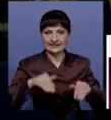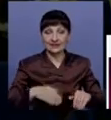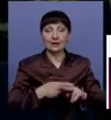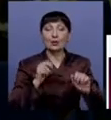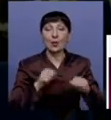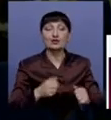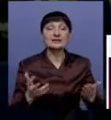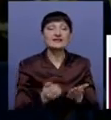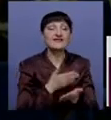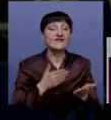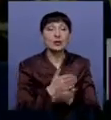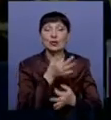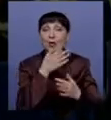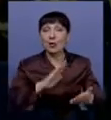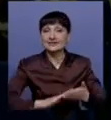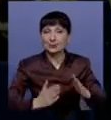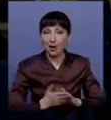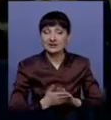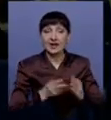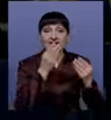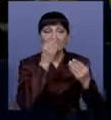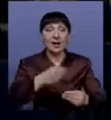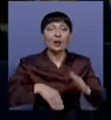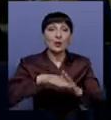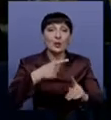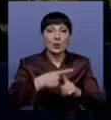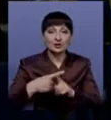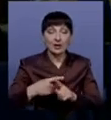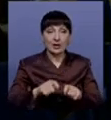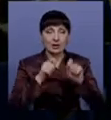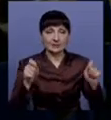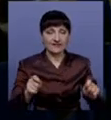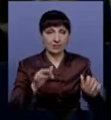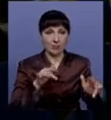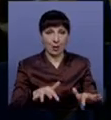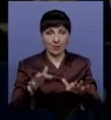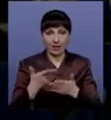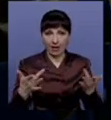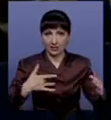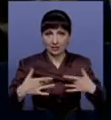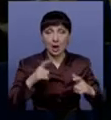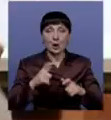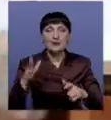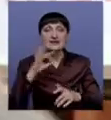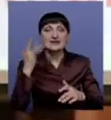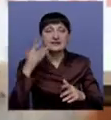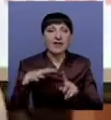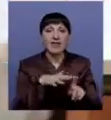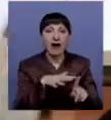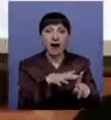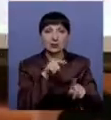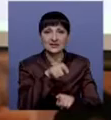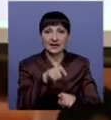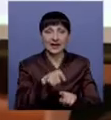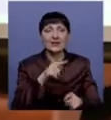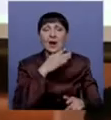может найти выход из любой ситуации, настроить на лучшее и организовать любое мероприятие. Люди тянутся к ней. Шквал эмоций